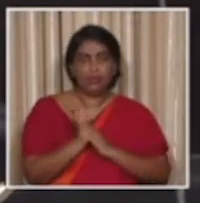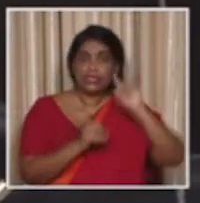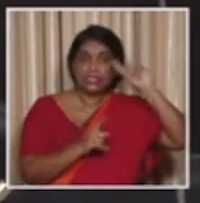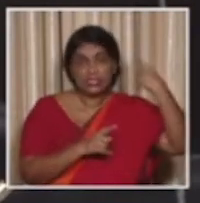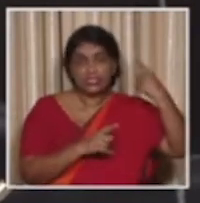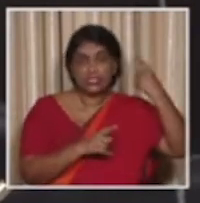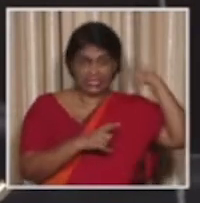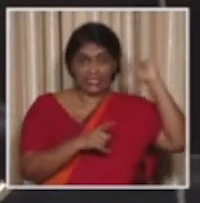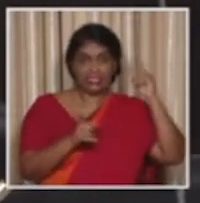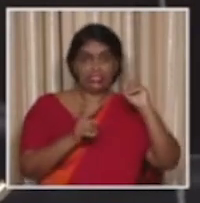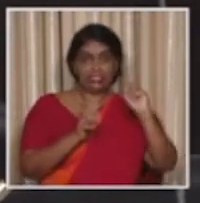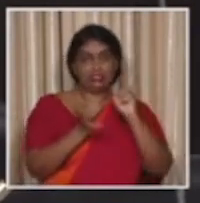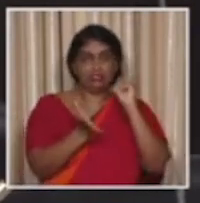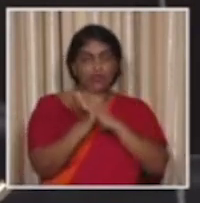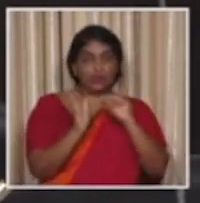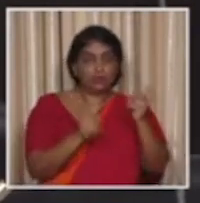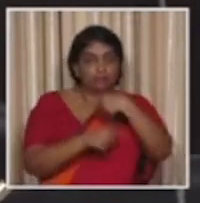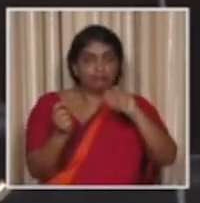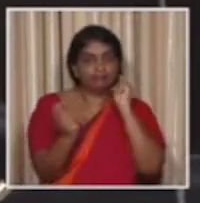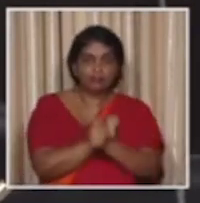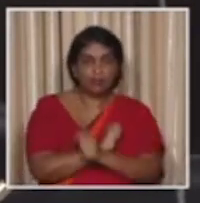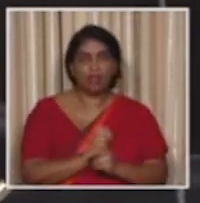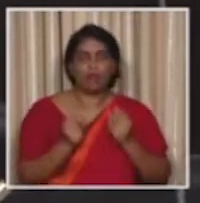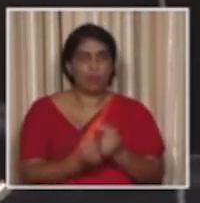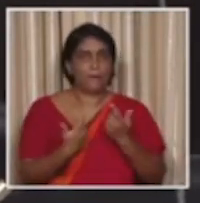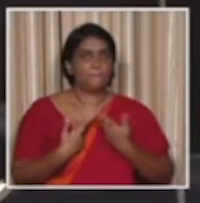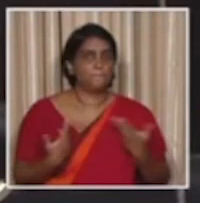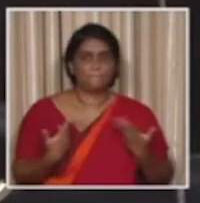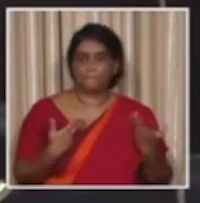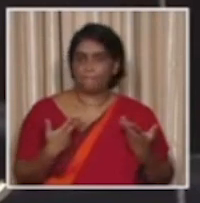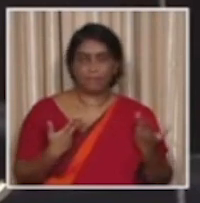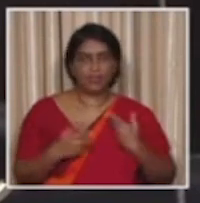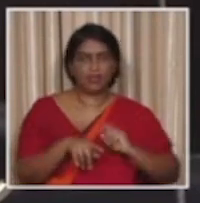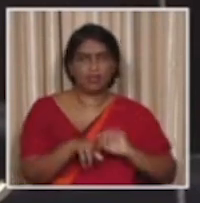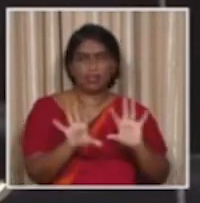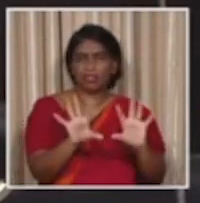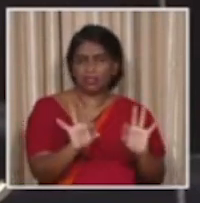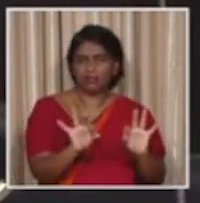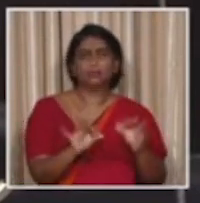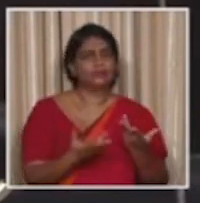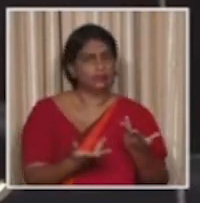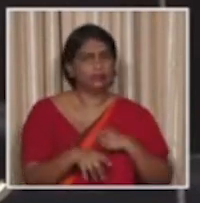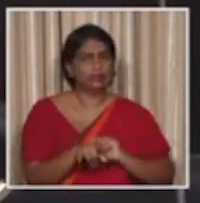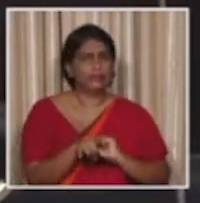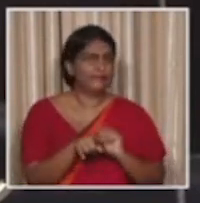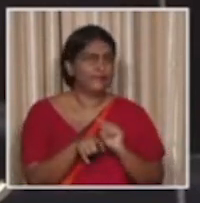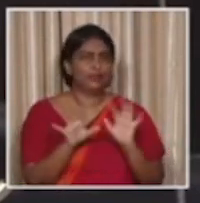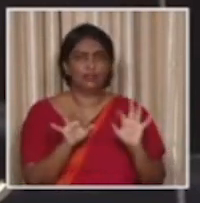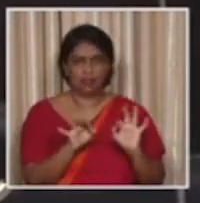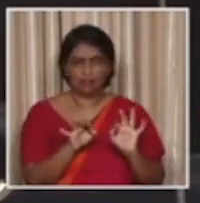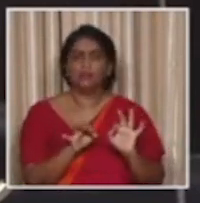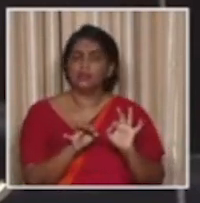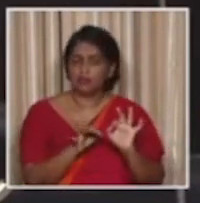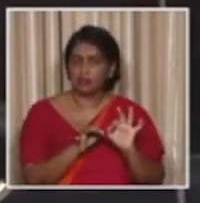ඊයේම මේ සංශෝධනය ගන්න පුළුවන්ද කියලා. ඒක එහෙම කරන්න බෑ. මොකද විනාඩි ගානයි තිබුණේ මේ ඔබතුමා